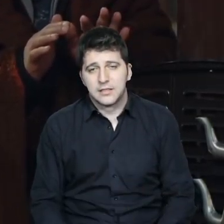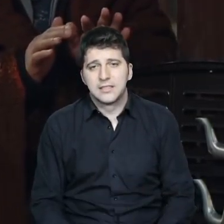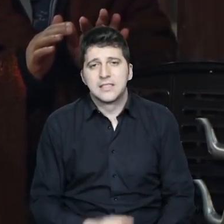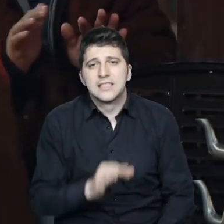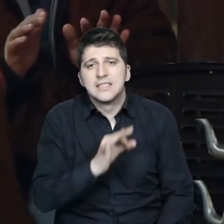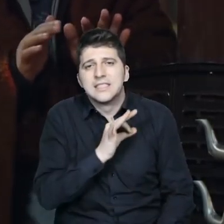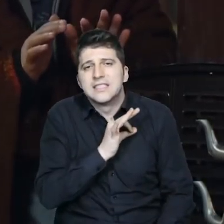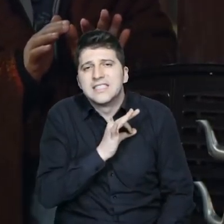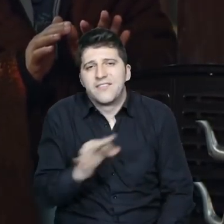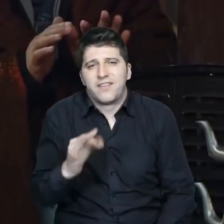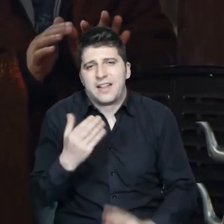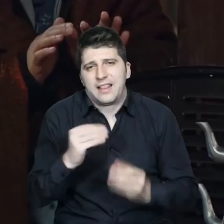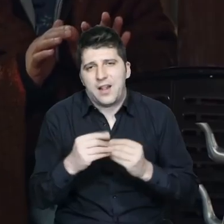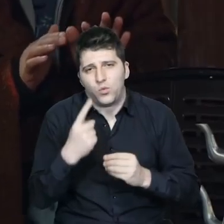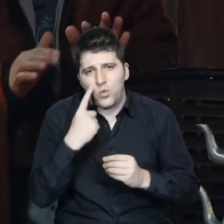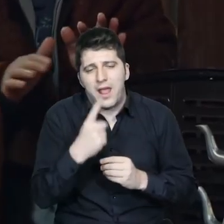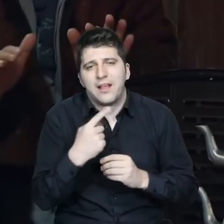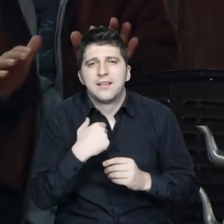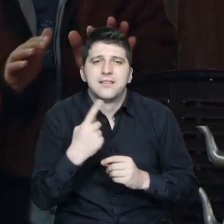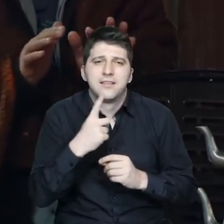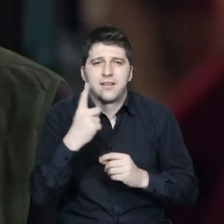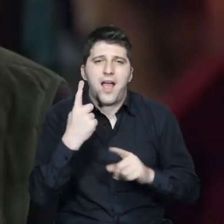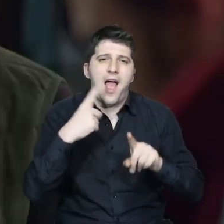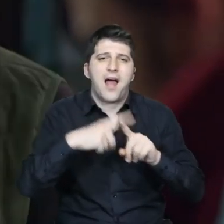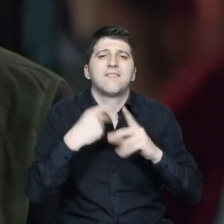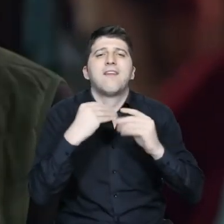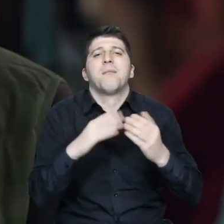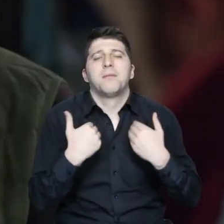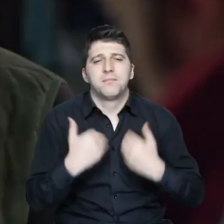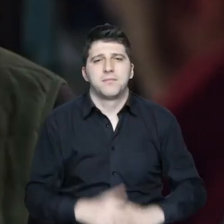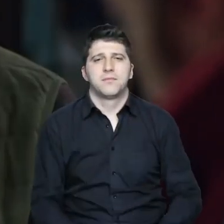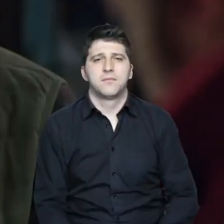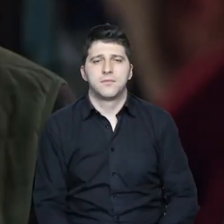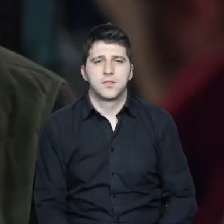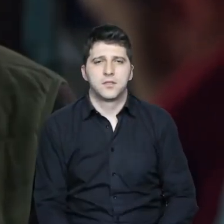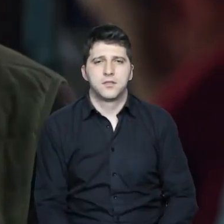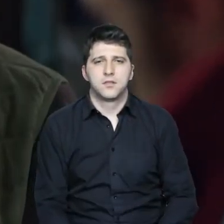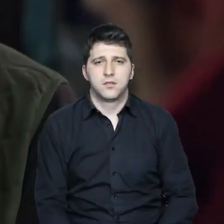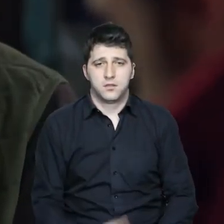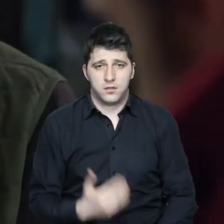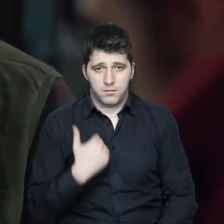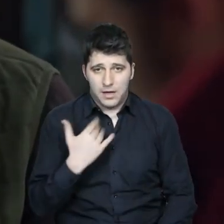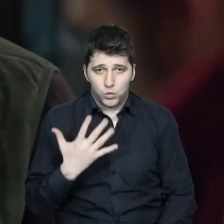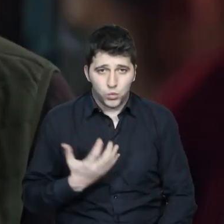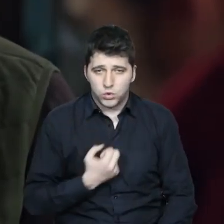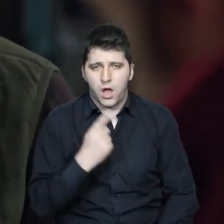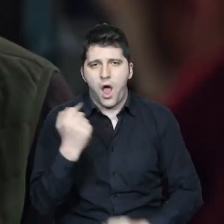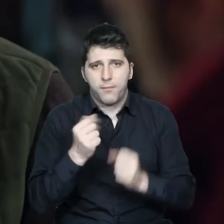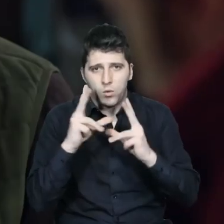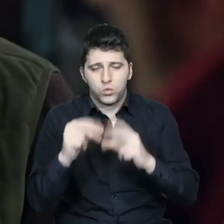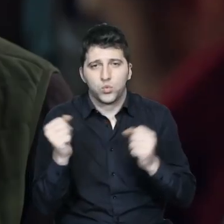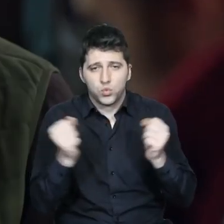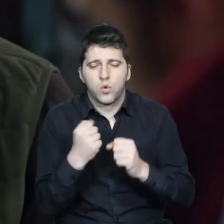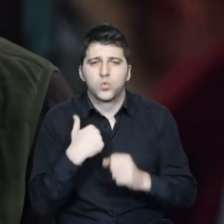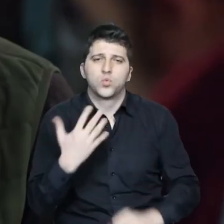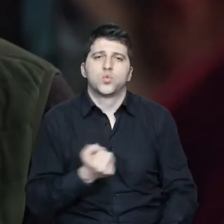paketinde derdimizle İbrahim abi üzmeyelim dedik. Ortaya söyleyeyim. Beni üzecek şey sizin arabada yatmanız bu